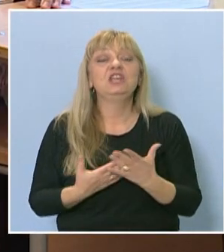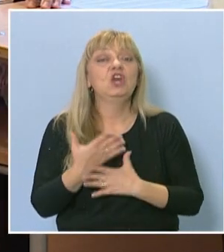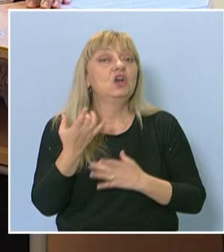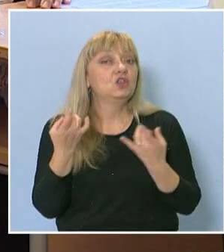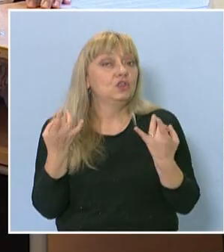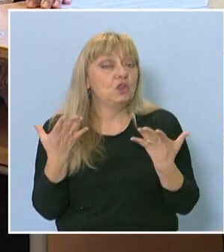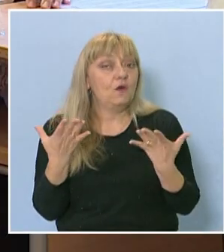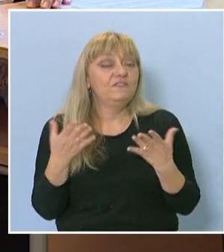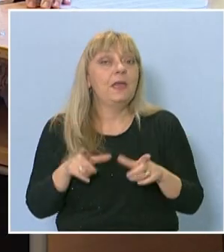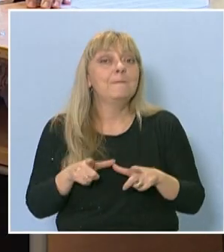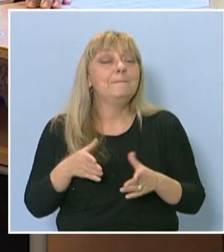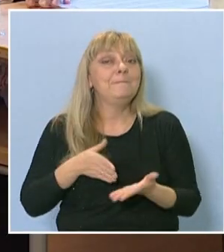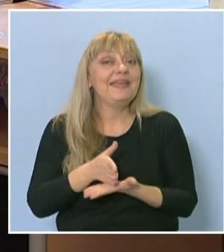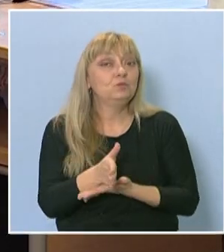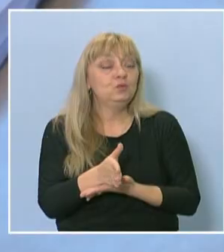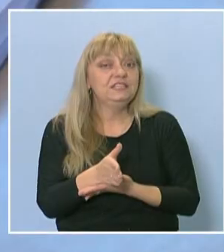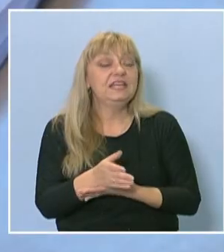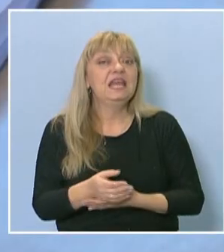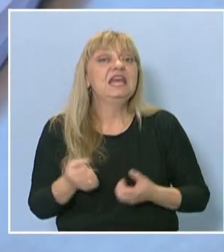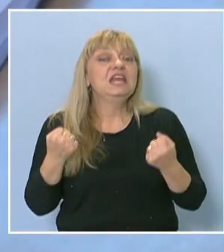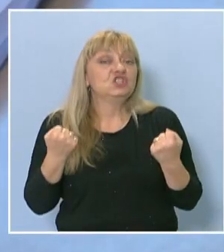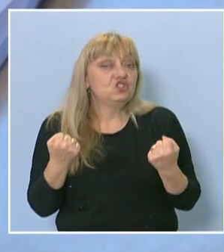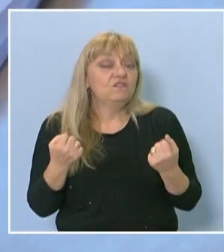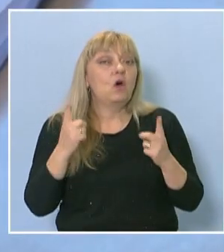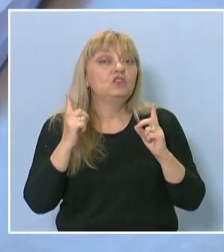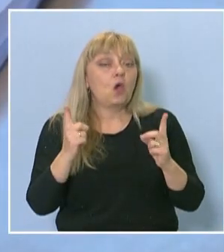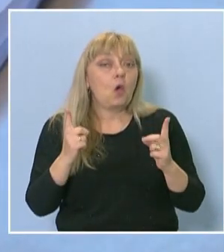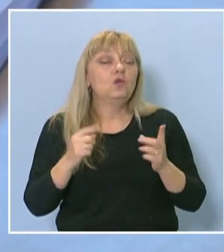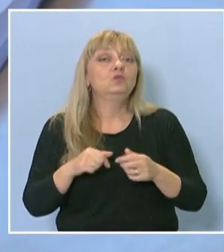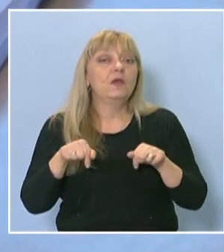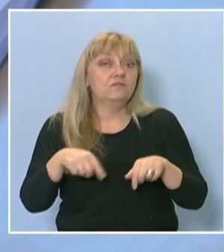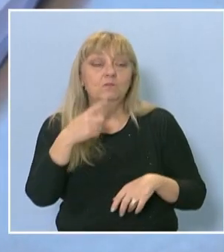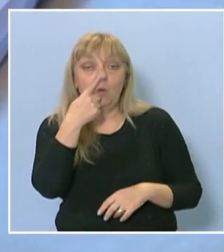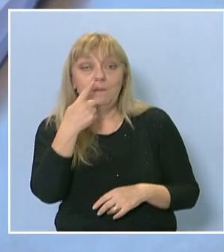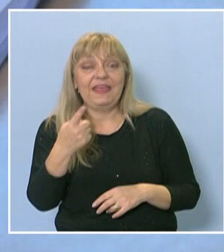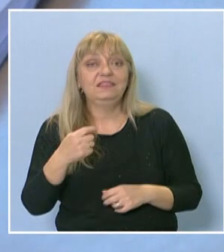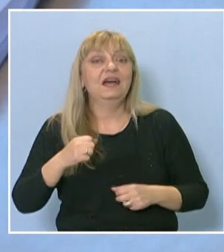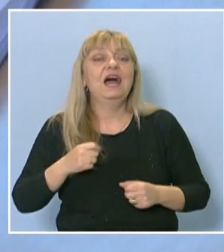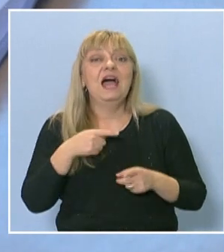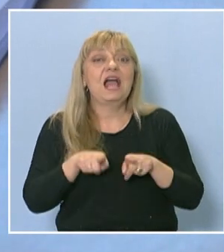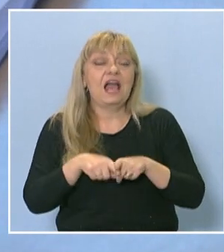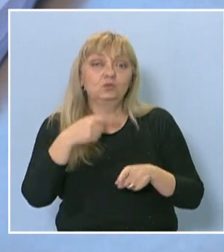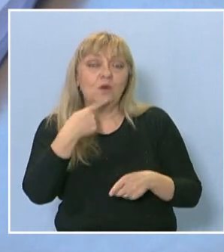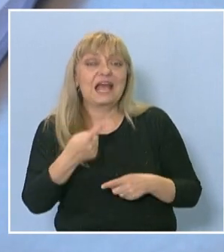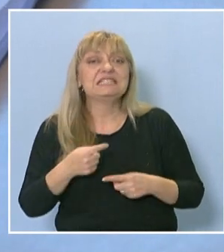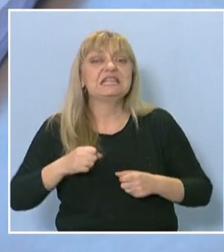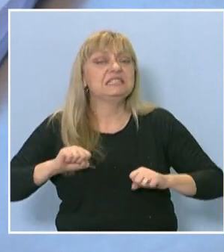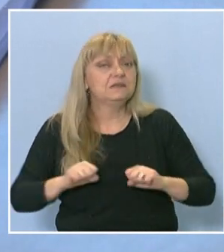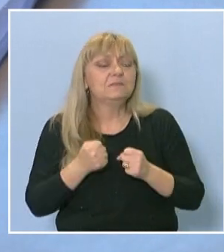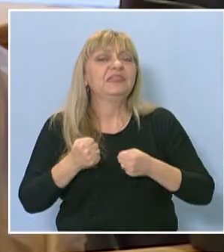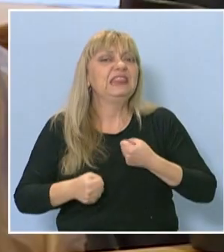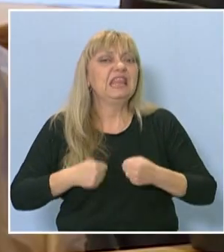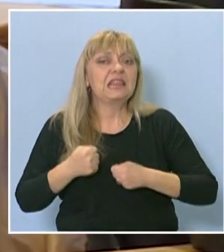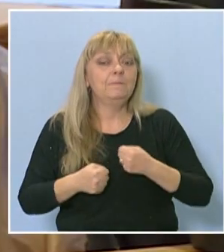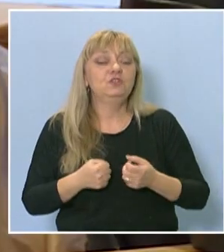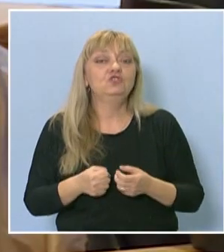съвременни методи, съвременния живот, който е в момента динамичен, както казахте?